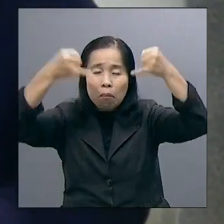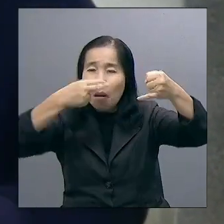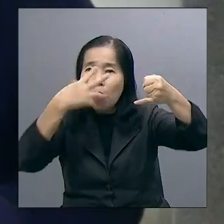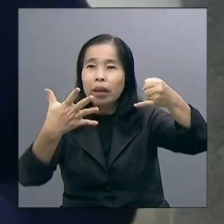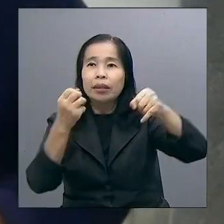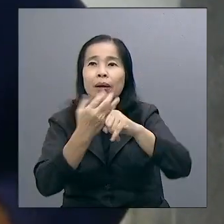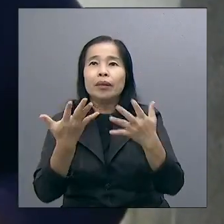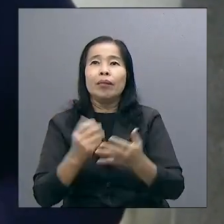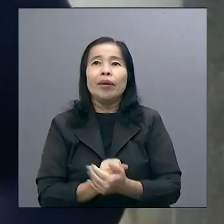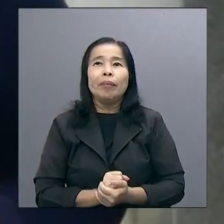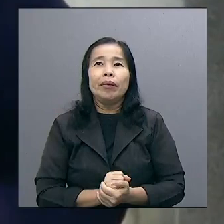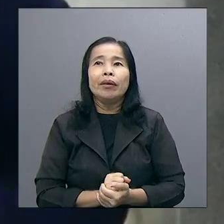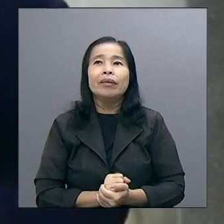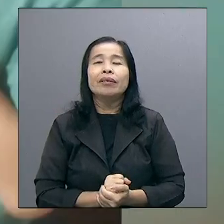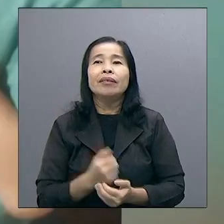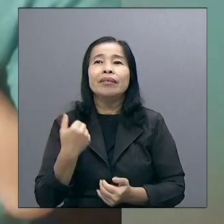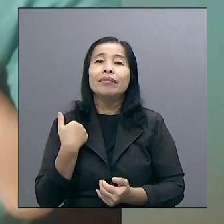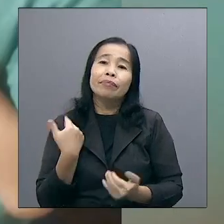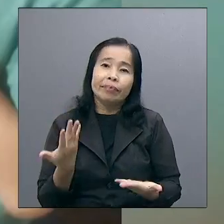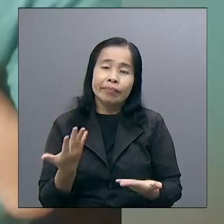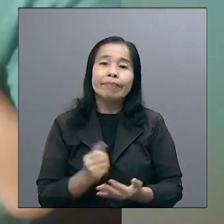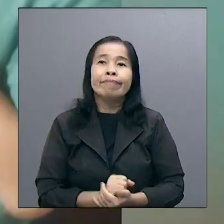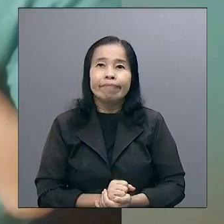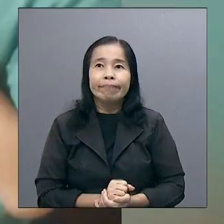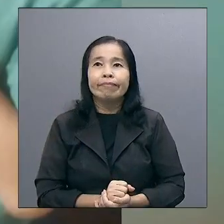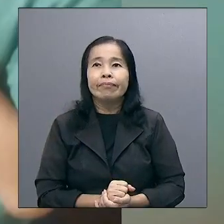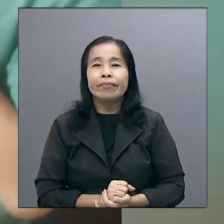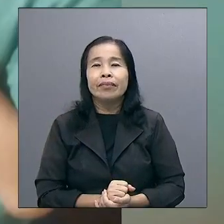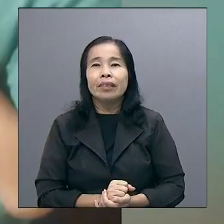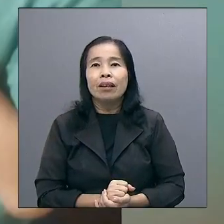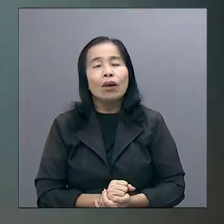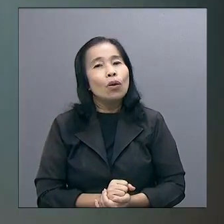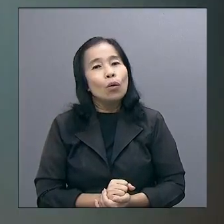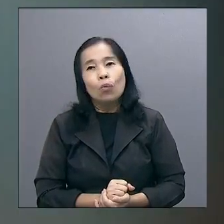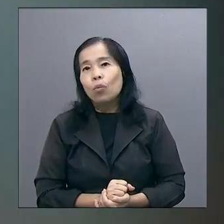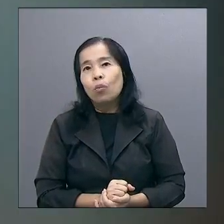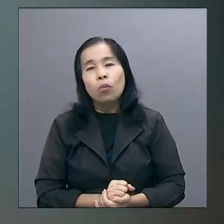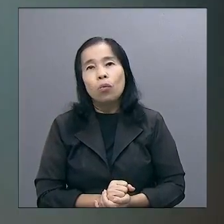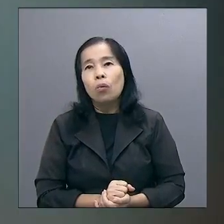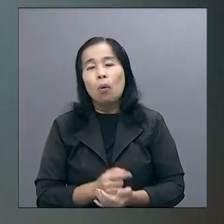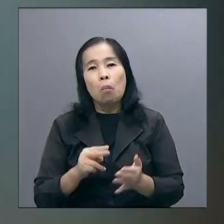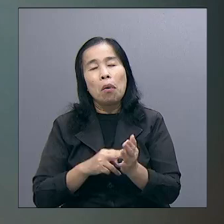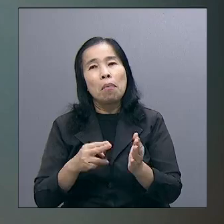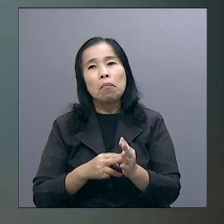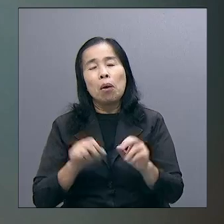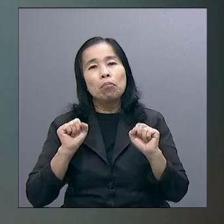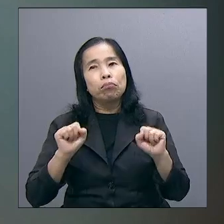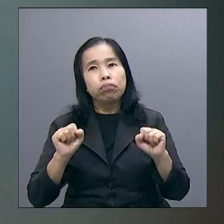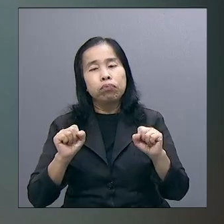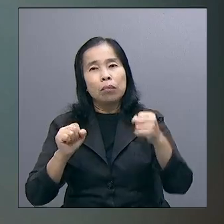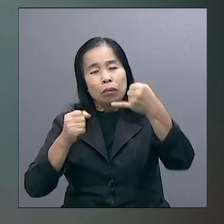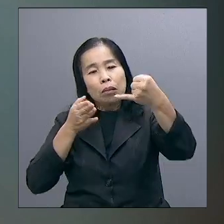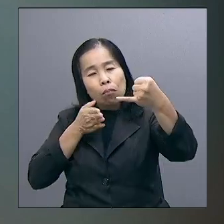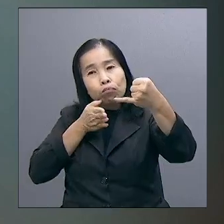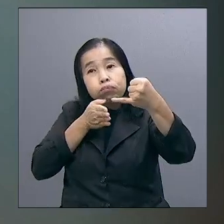มีแ่นี้นะครับน่าคิดนะคผชมาด้วยแรงคะ คือรถขี่ขาไปประทะกับสายไฟ